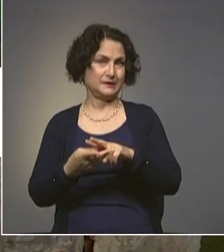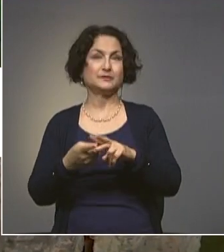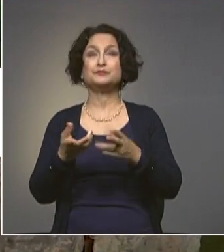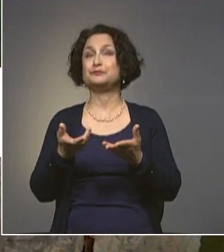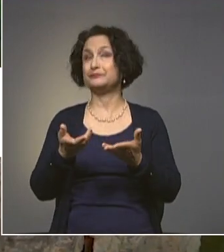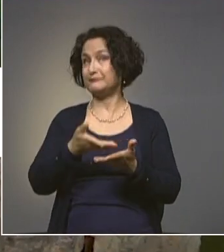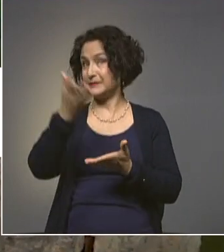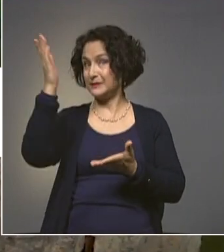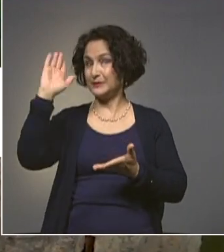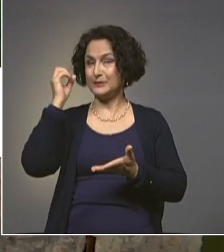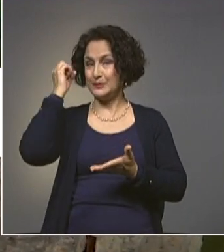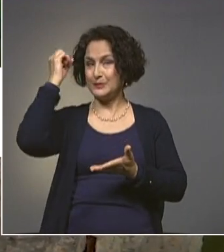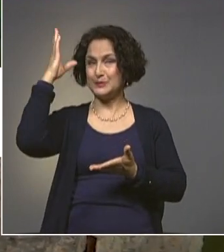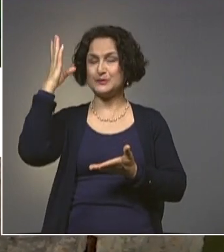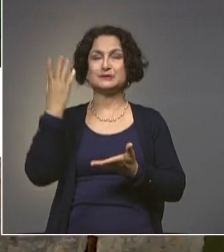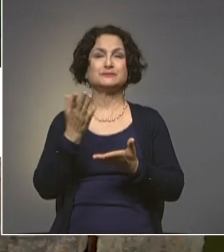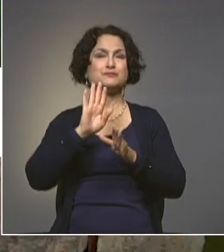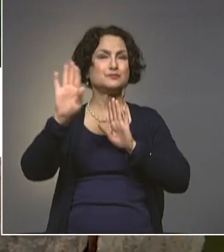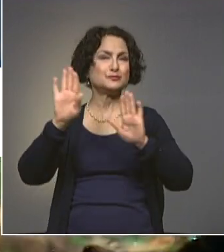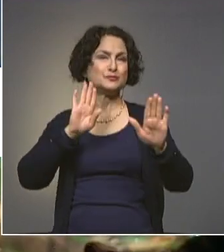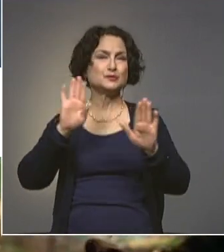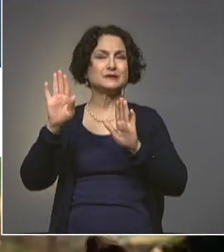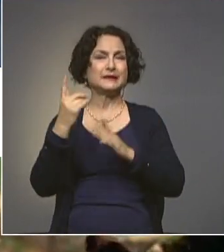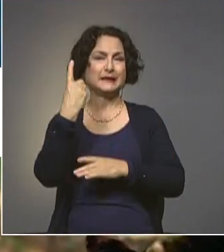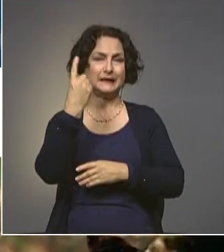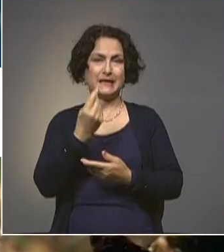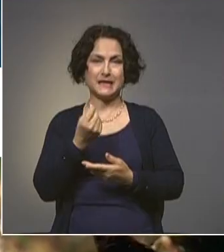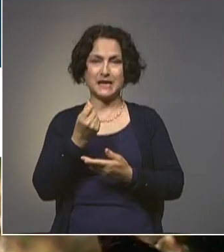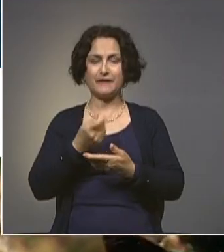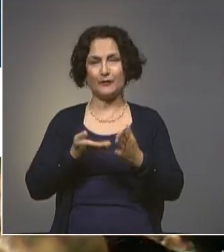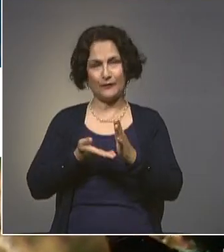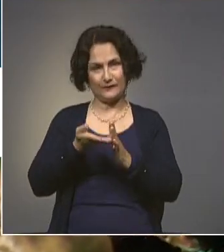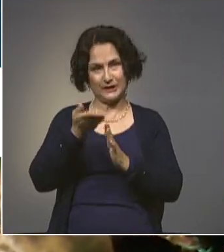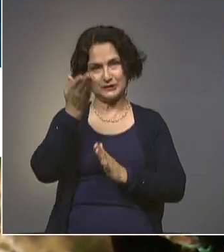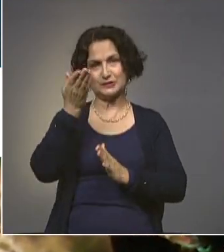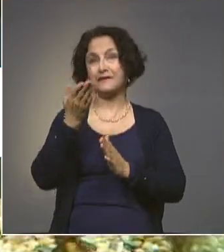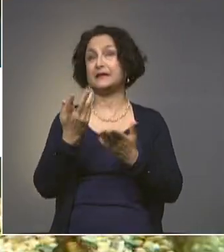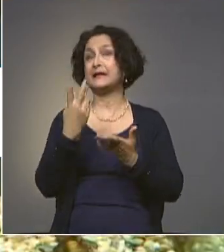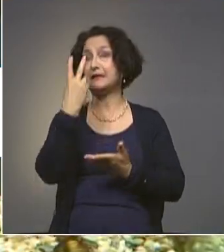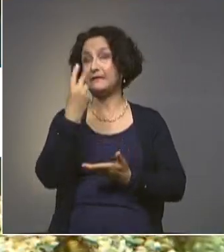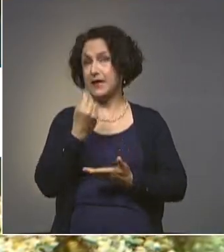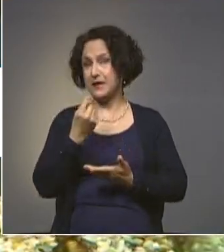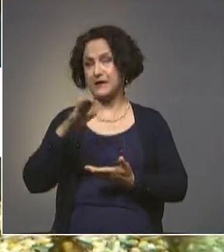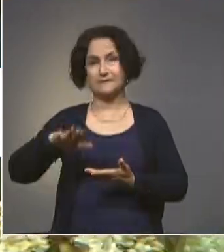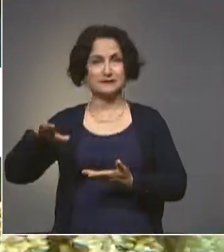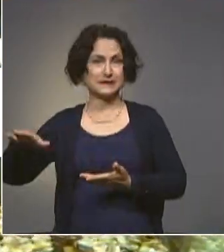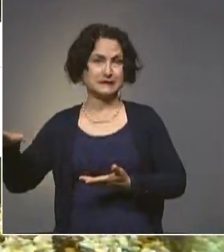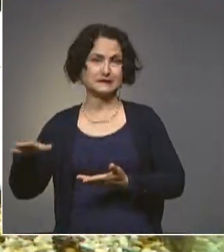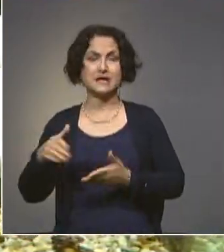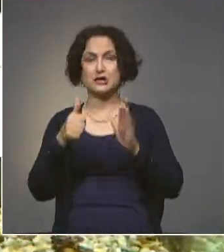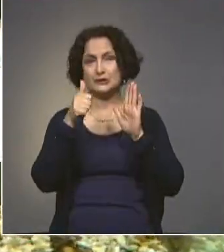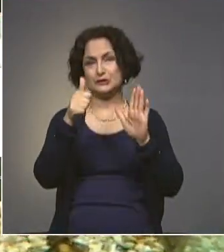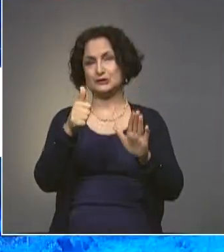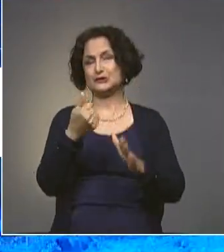Природонаучният музей увеличава с 1 лев входните си такси. За деца до 7 години билетът вече е 2 лева, а за възрастни 6.